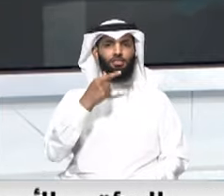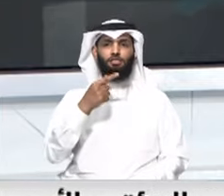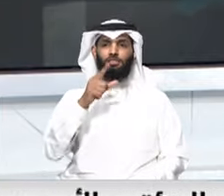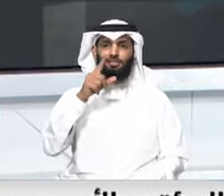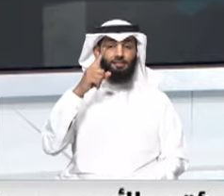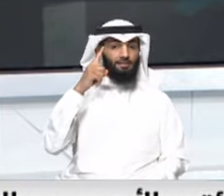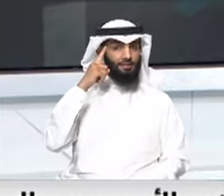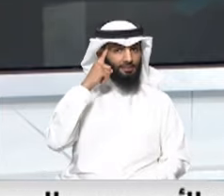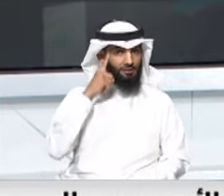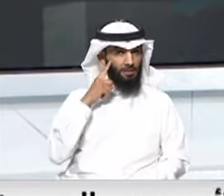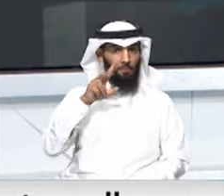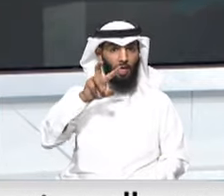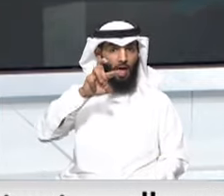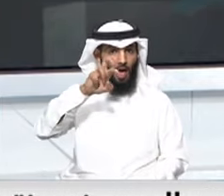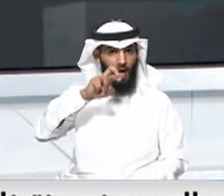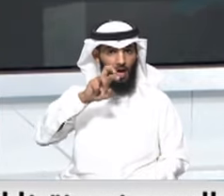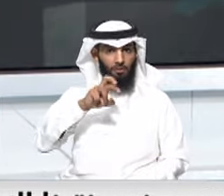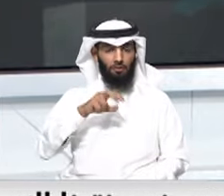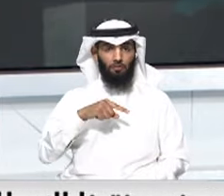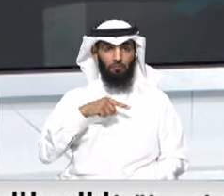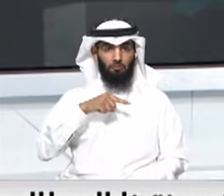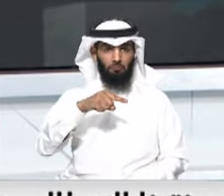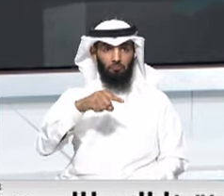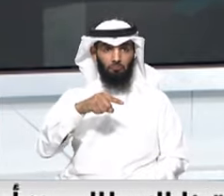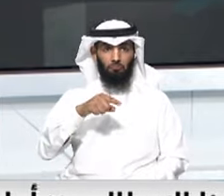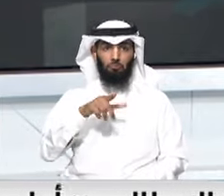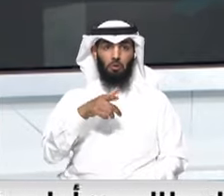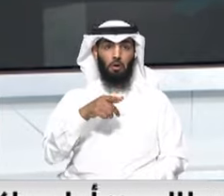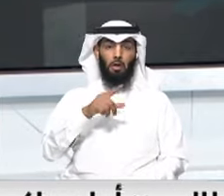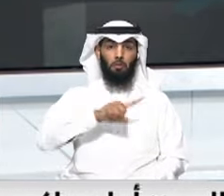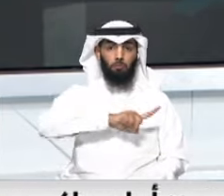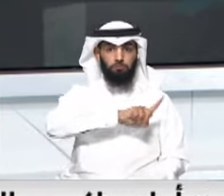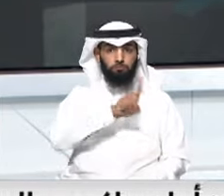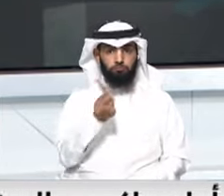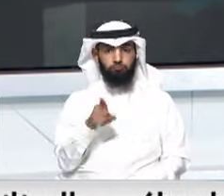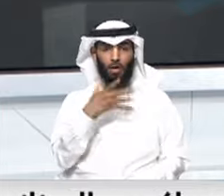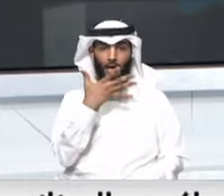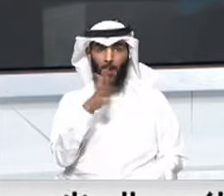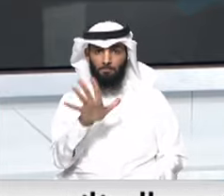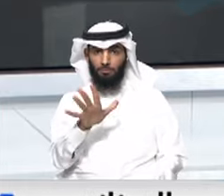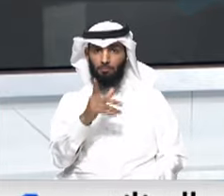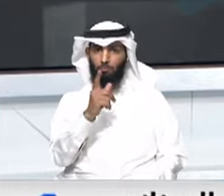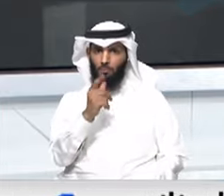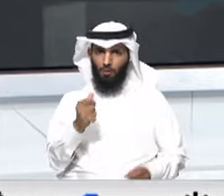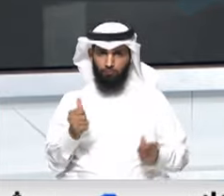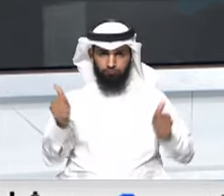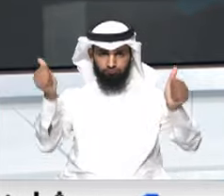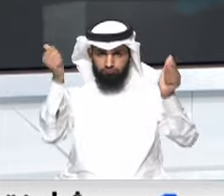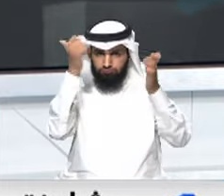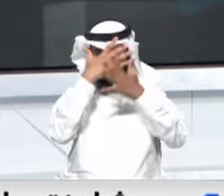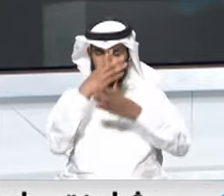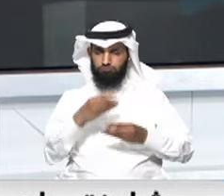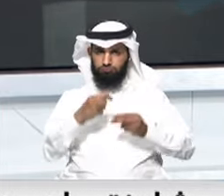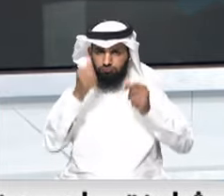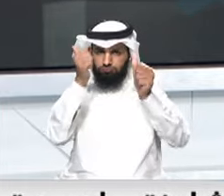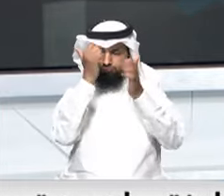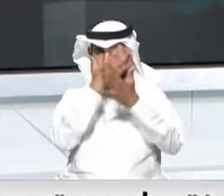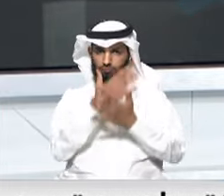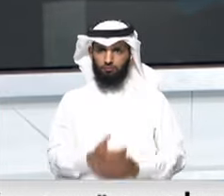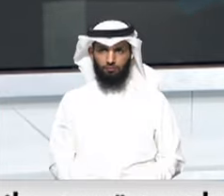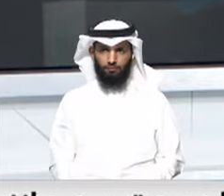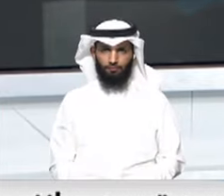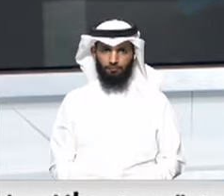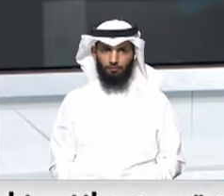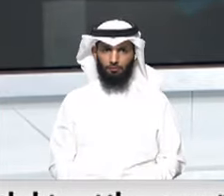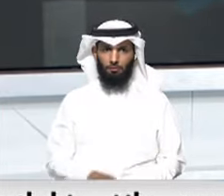هناك رياح نشطة تتجاوز 50 كيلومتر في الساعة تؤدي لإثارة الغبار على بعض المناطق المكشوفة،